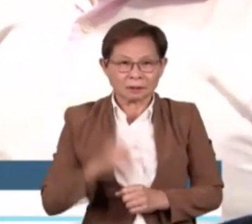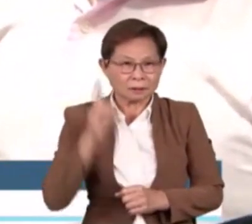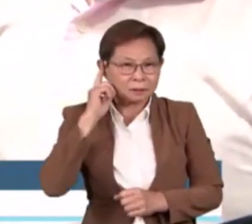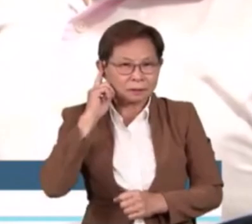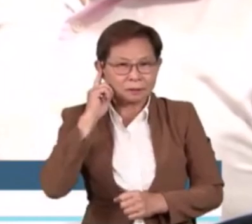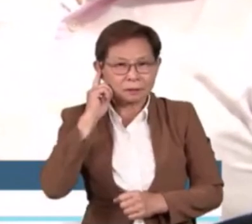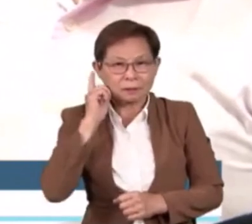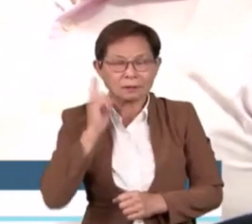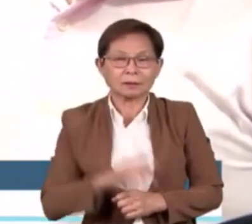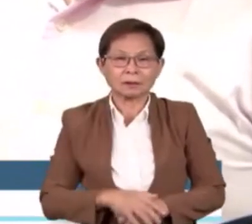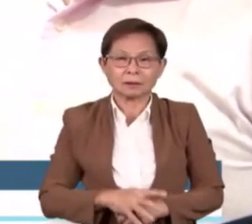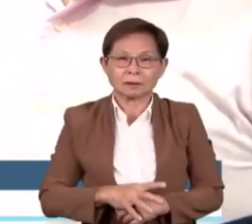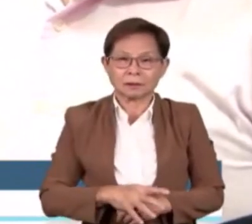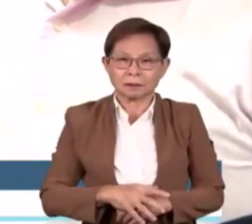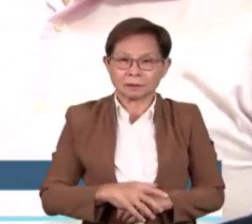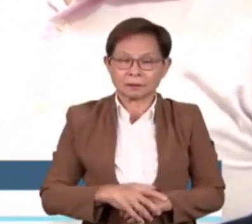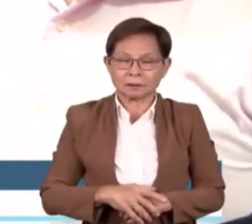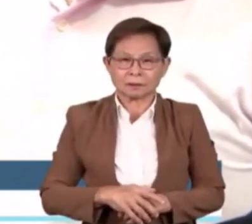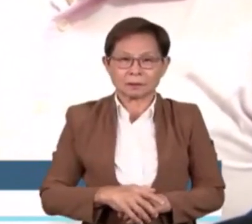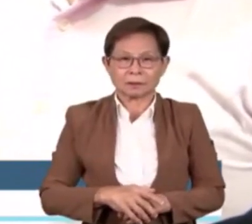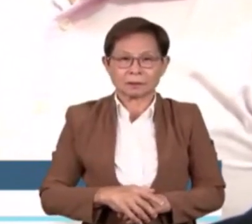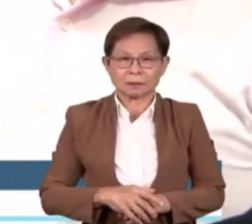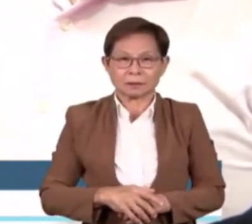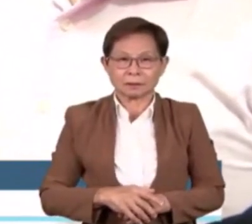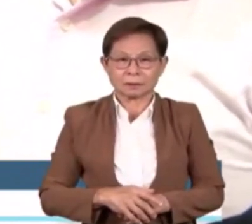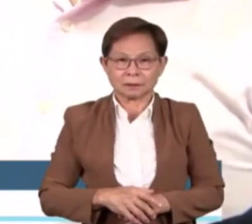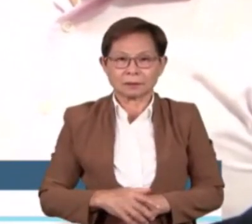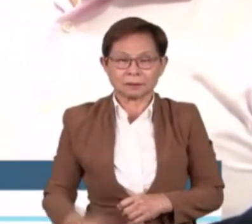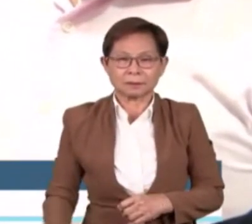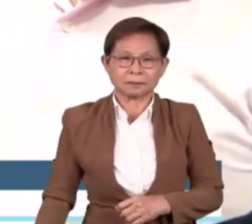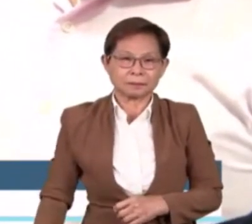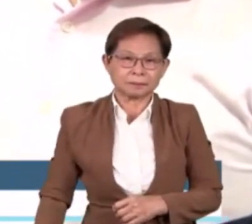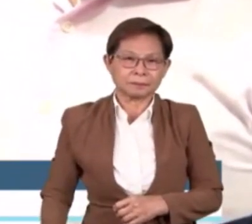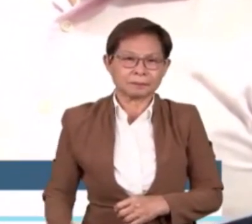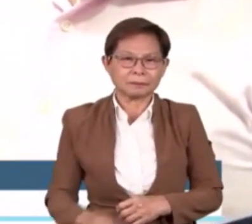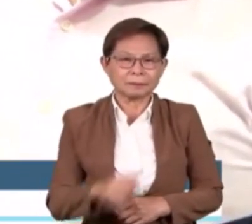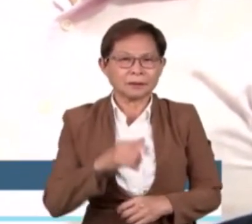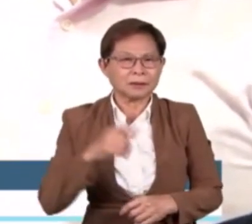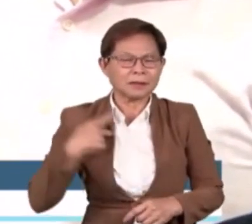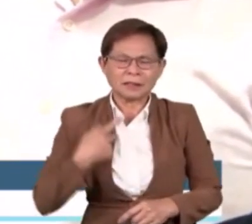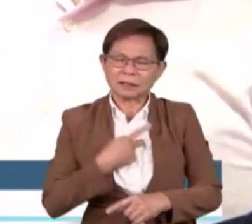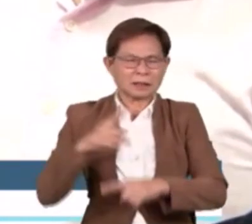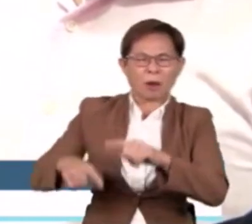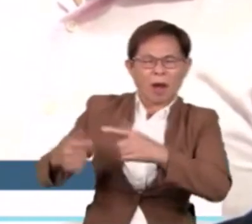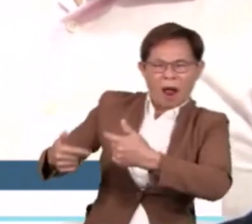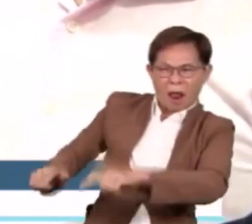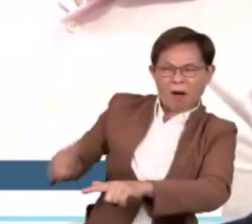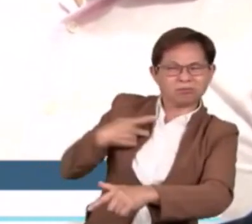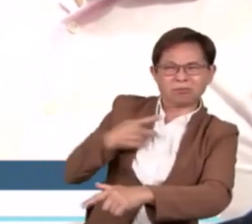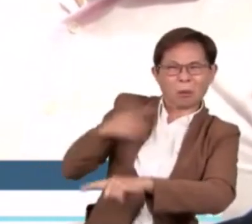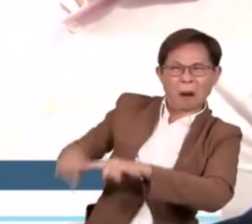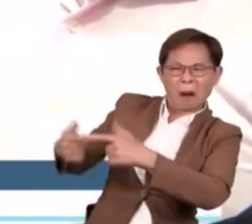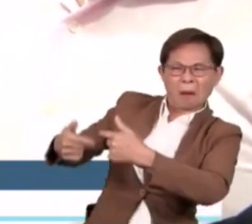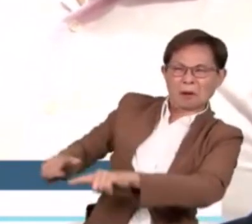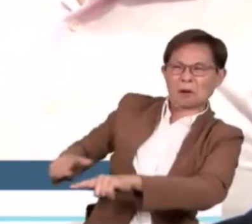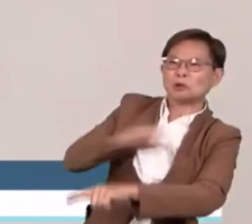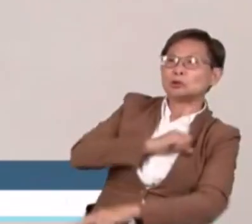kita pun dah tetapkan bahawa Sabah dan Sarawak itu milik kita. So kita tak boleh biarkan orang lain jajah kita punya